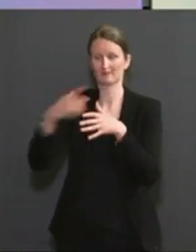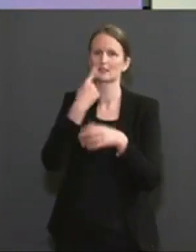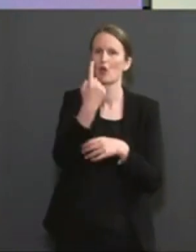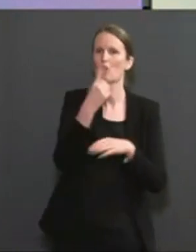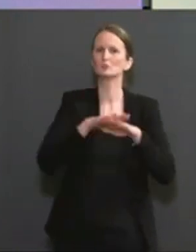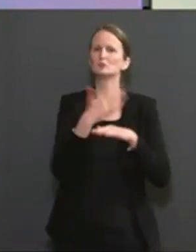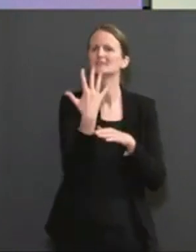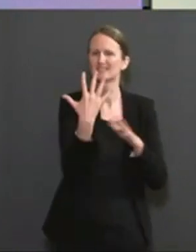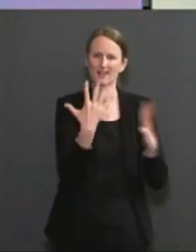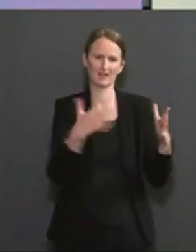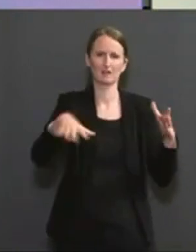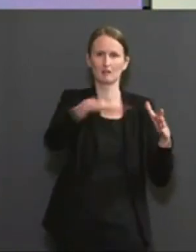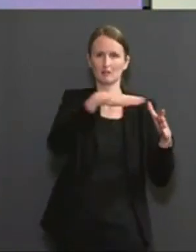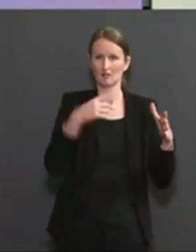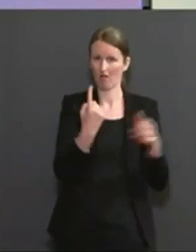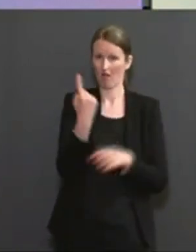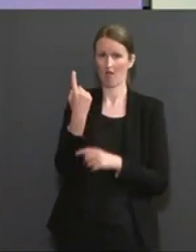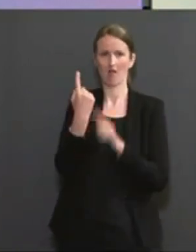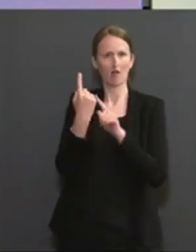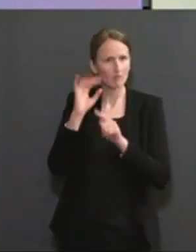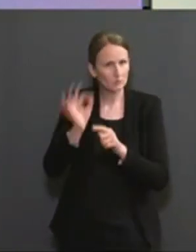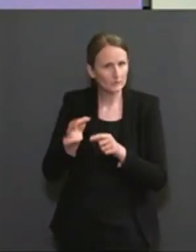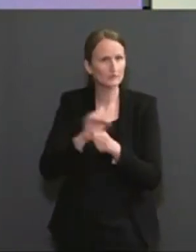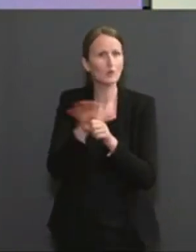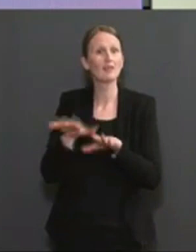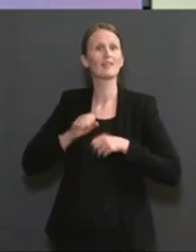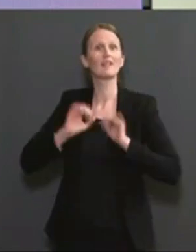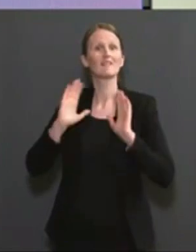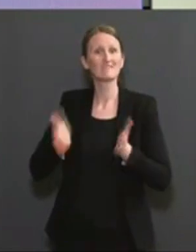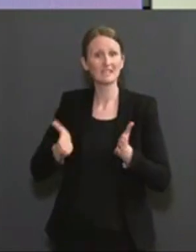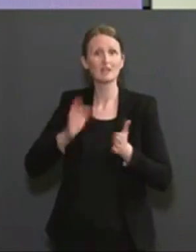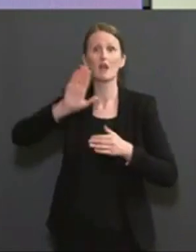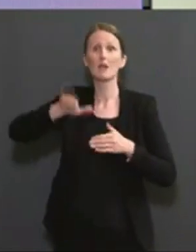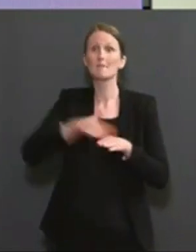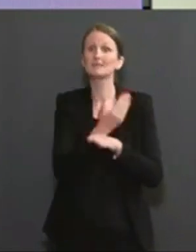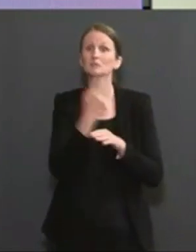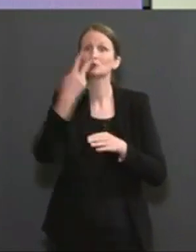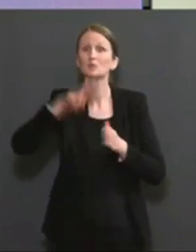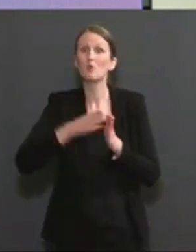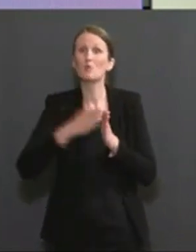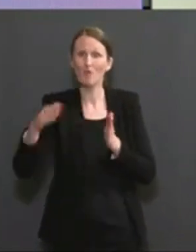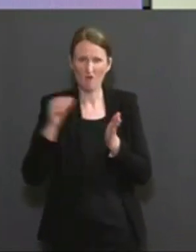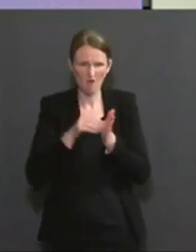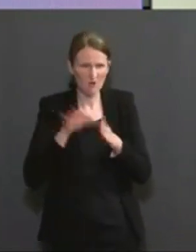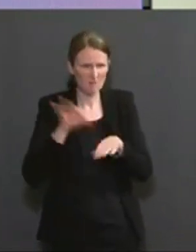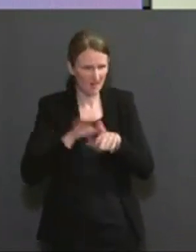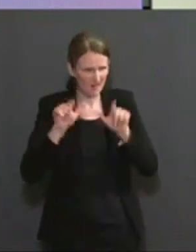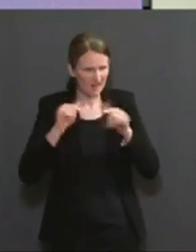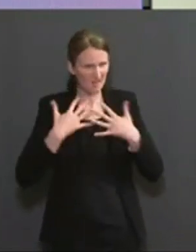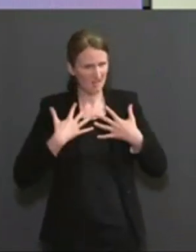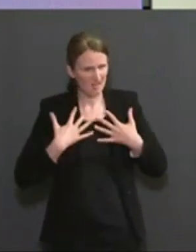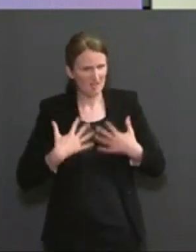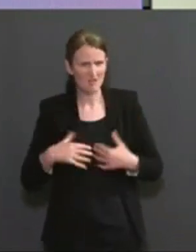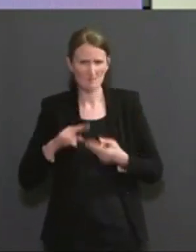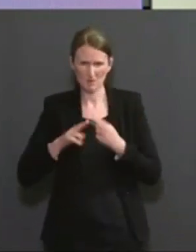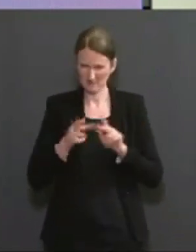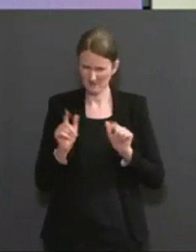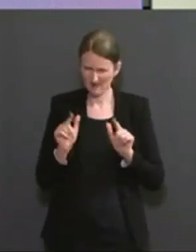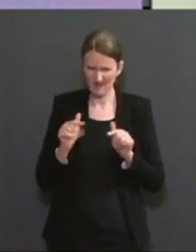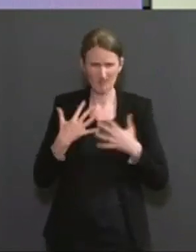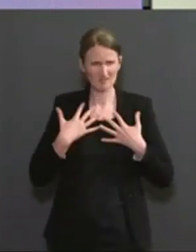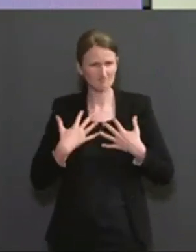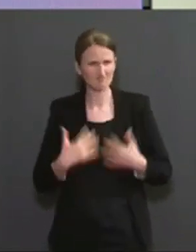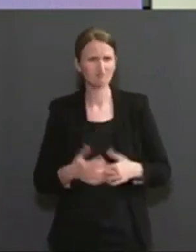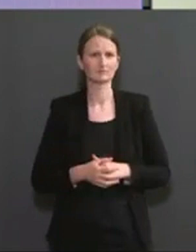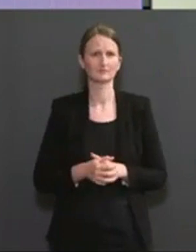mois. En comparaison, on a une autre étude faite en Angleterre qui nous montre après 3 mois, donc 1 mois de